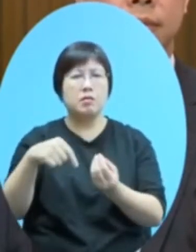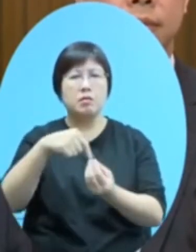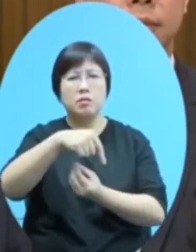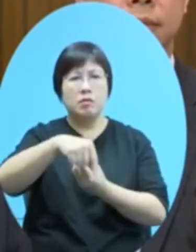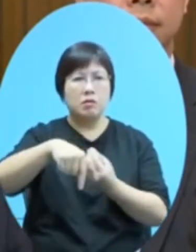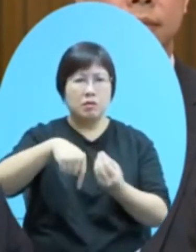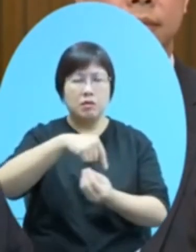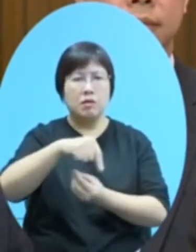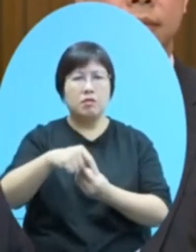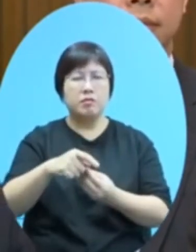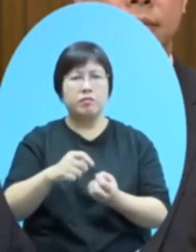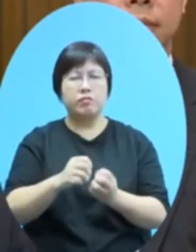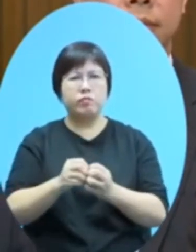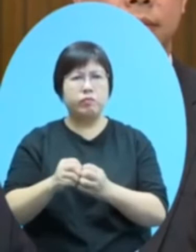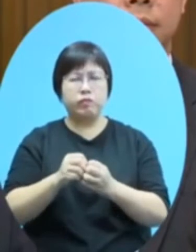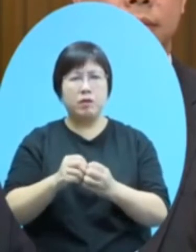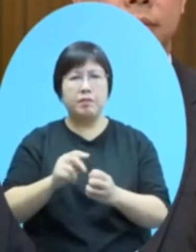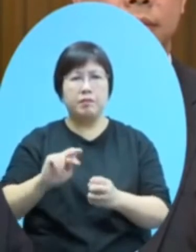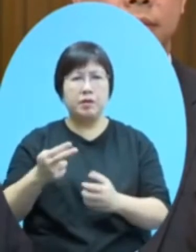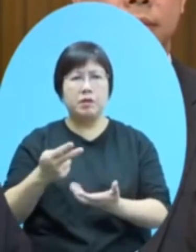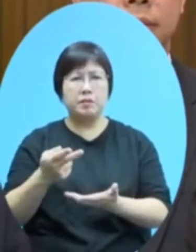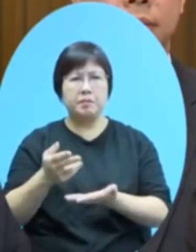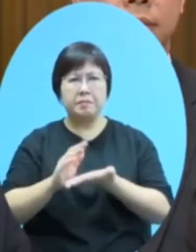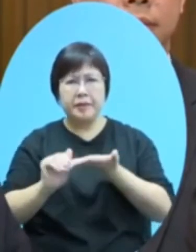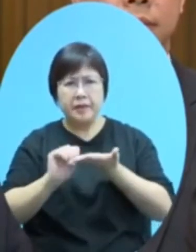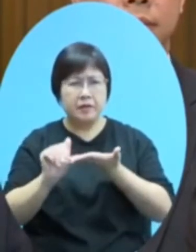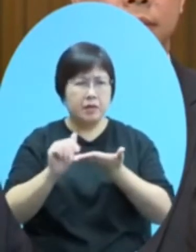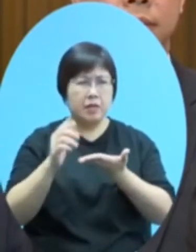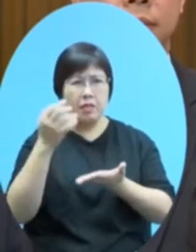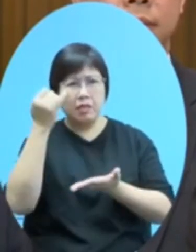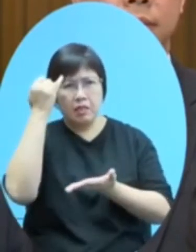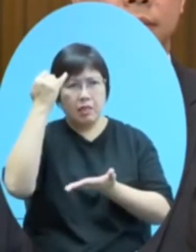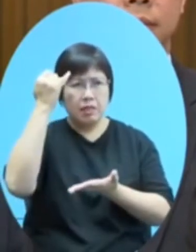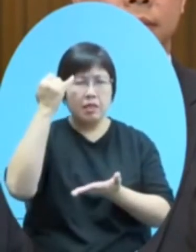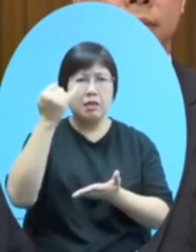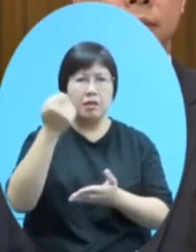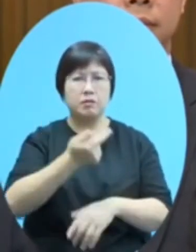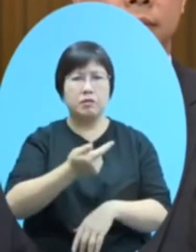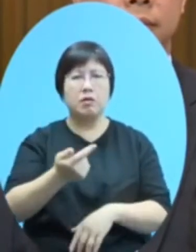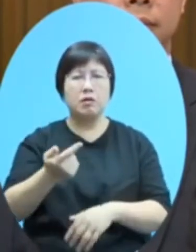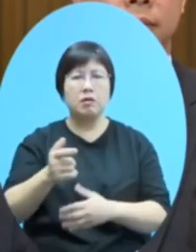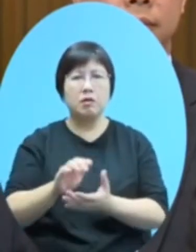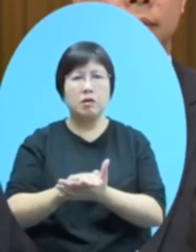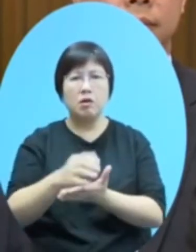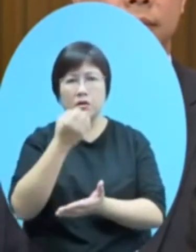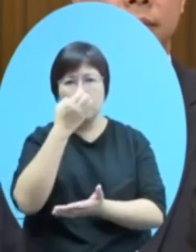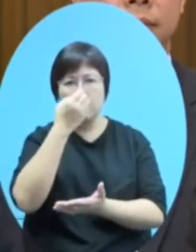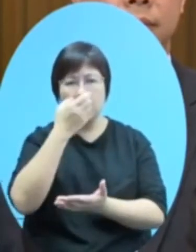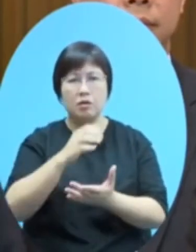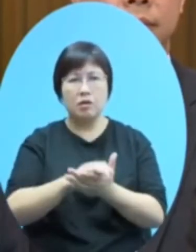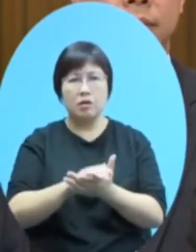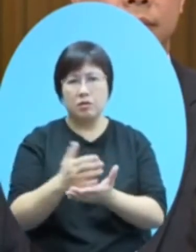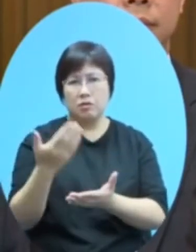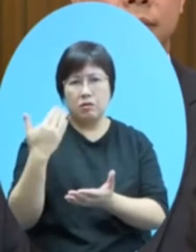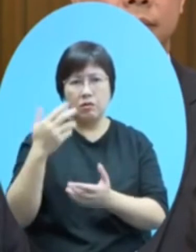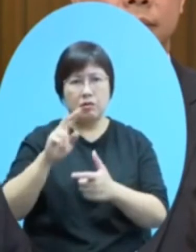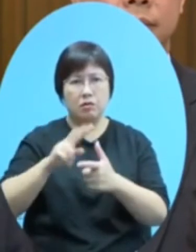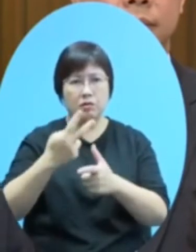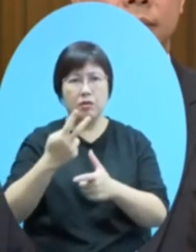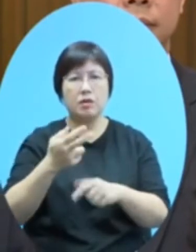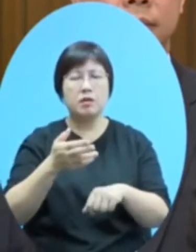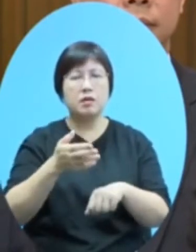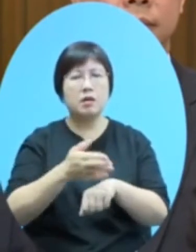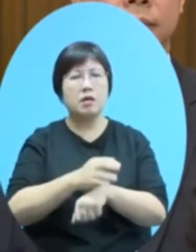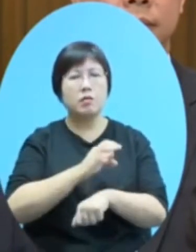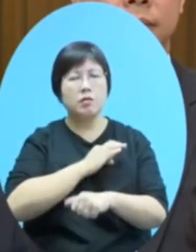複雜多變，很多不明確的因素。本地方面呢，過去兩個月的這些社會